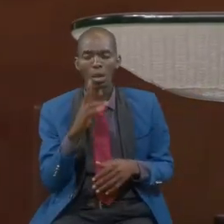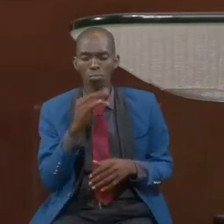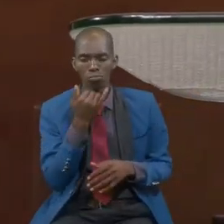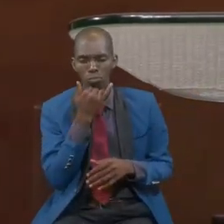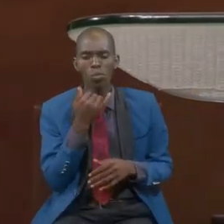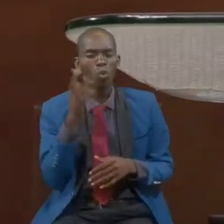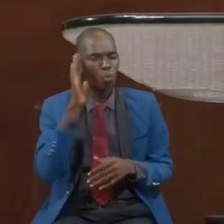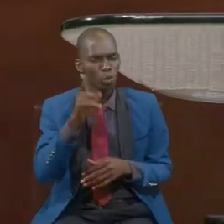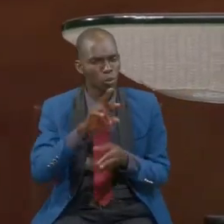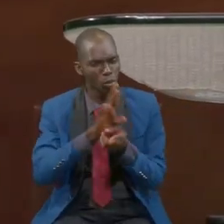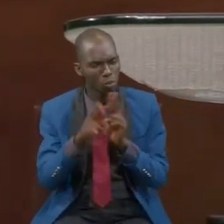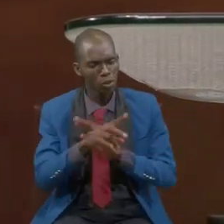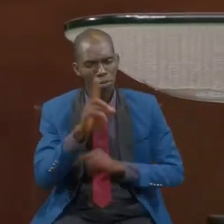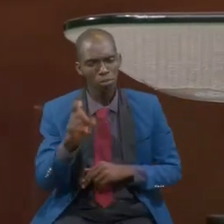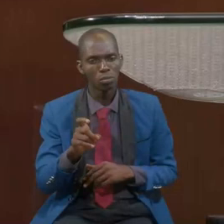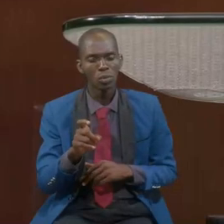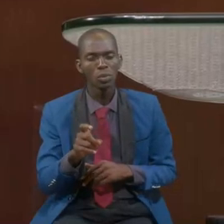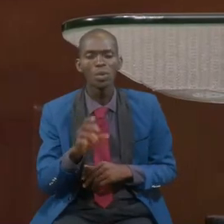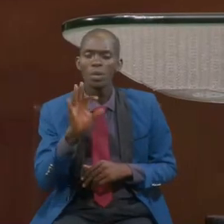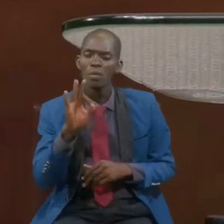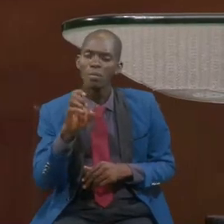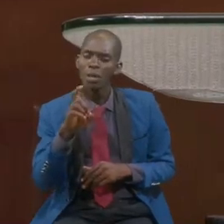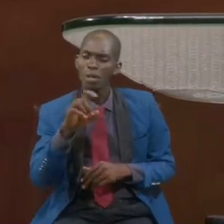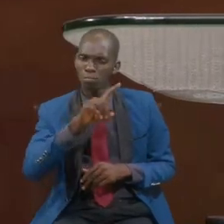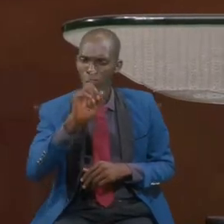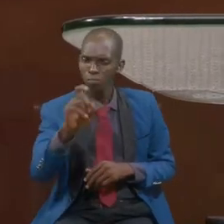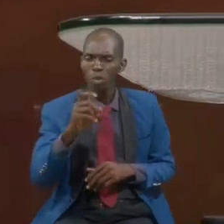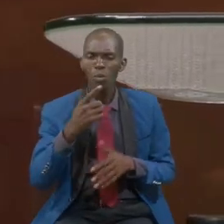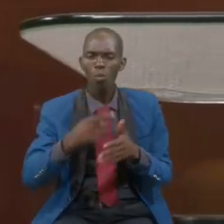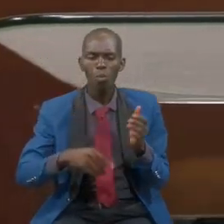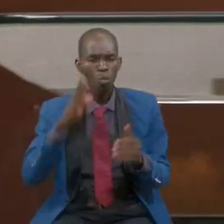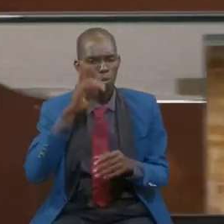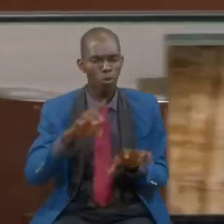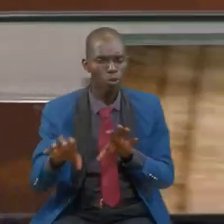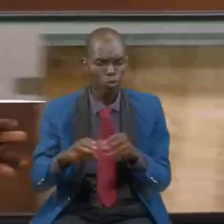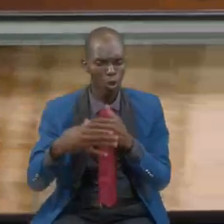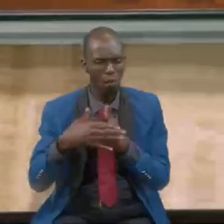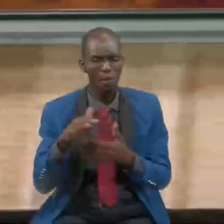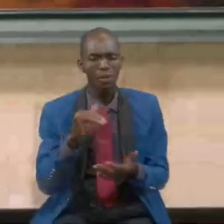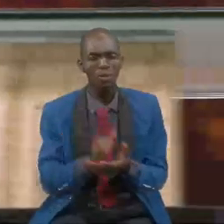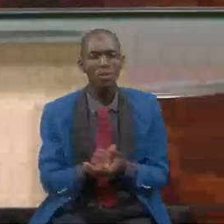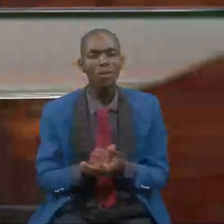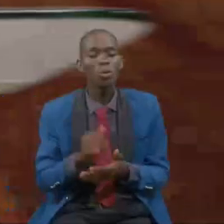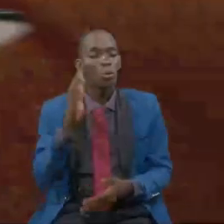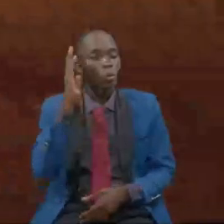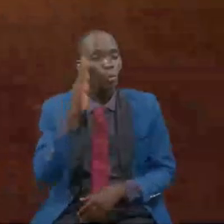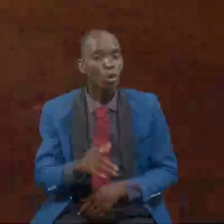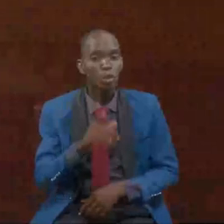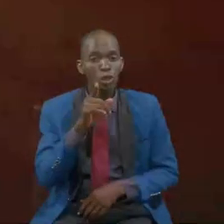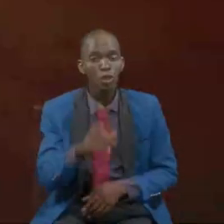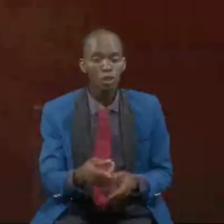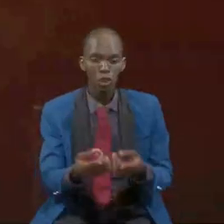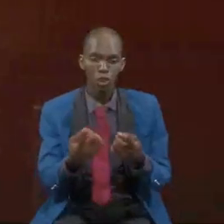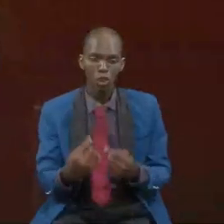vas-tu te repentir après cela Félix vas-tu faire la rtitution après cela Félix que vas-tu